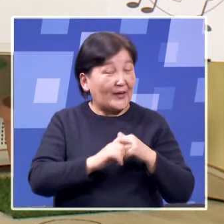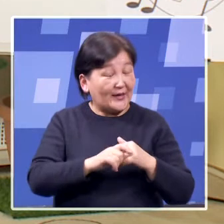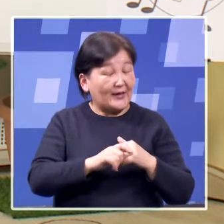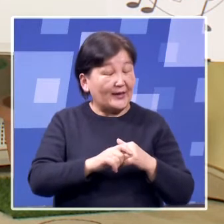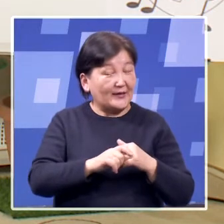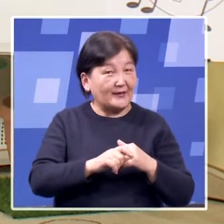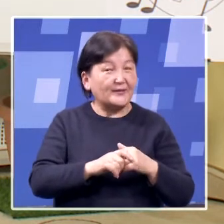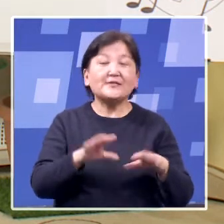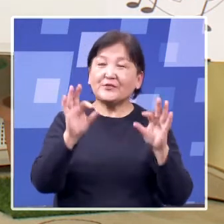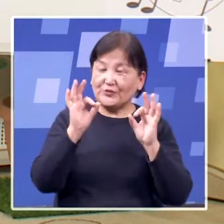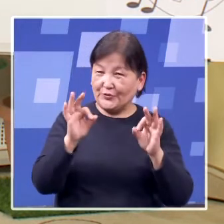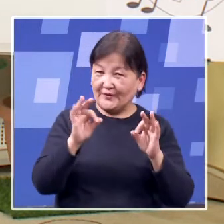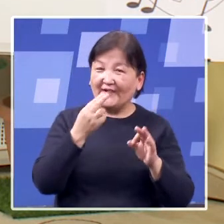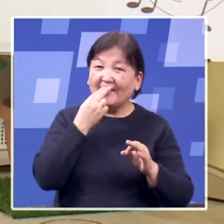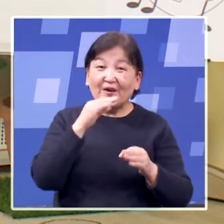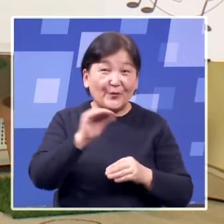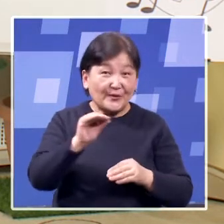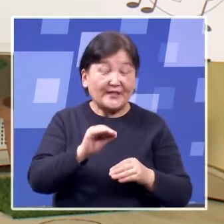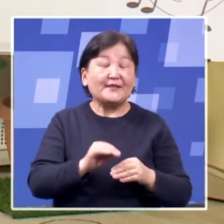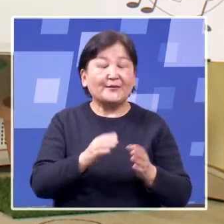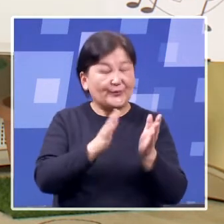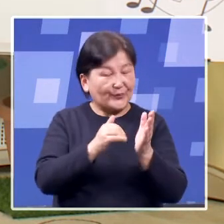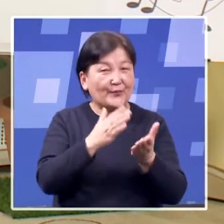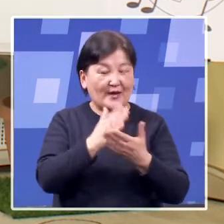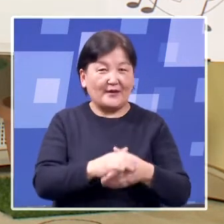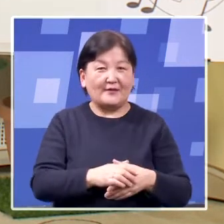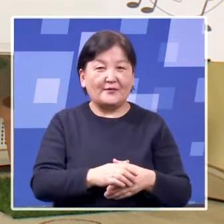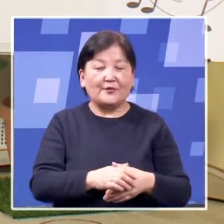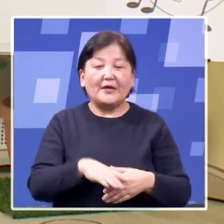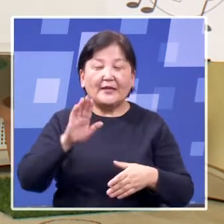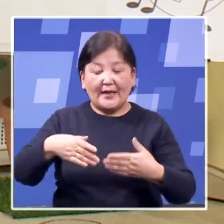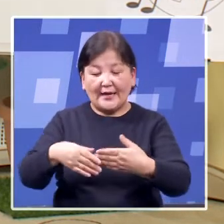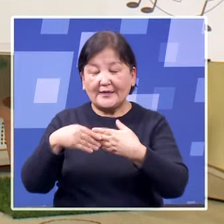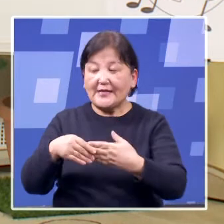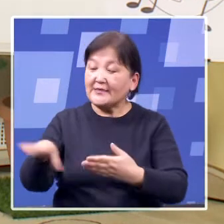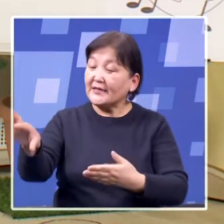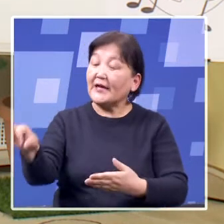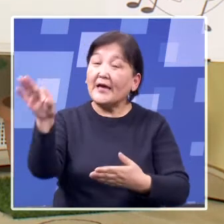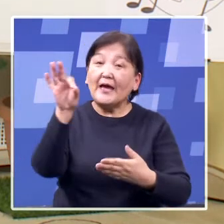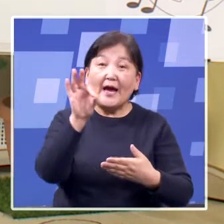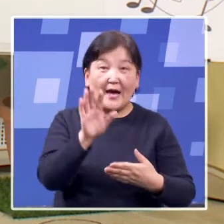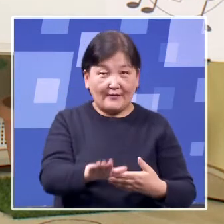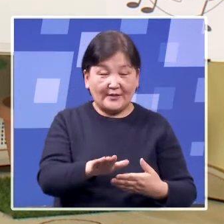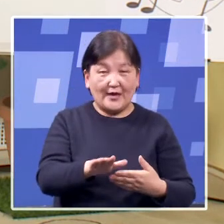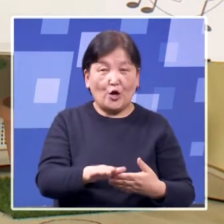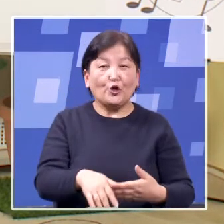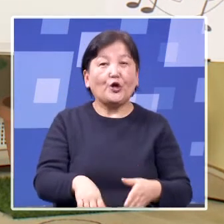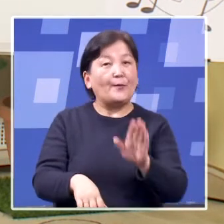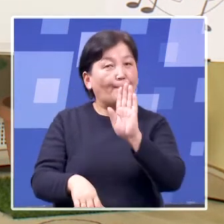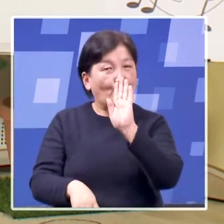Хулган зурна тийм үү? За, дараагийн хуудас цаасыг авлаа. Цаасаа одоо босоо байрлалтай